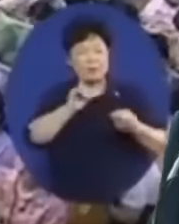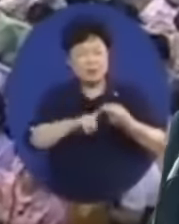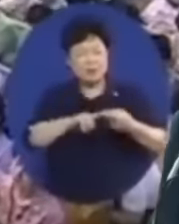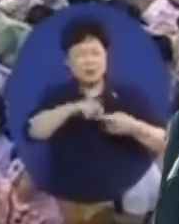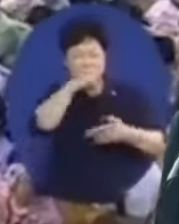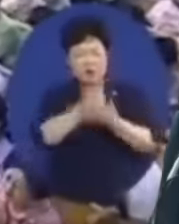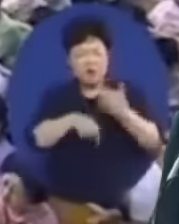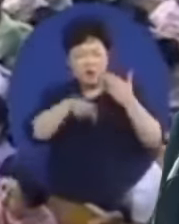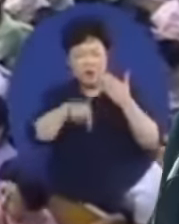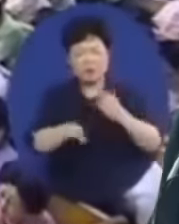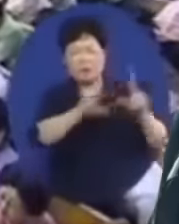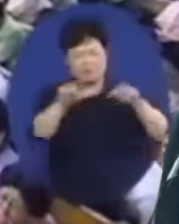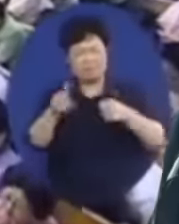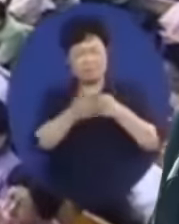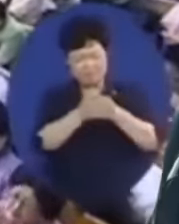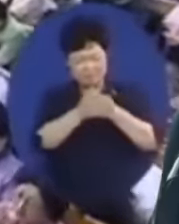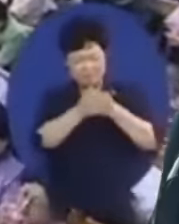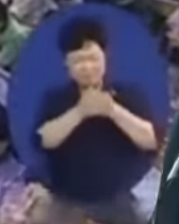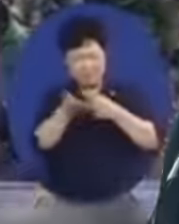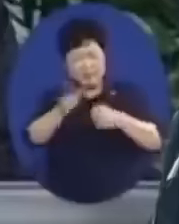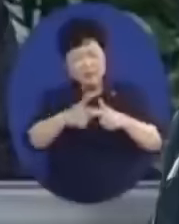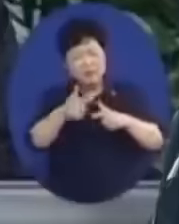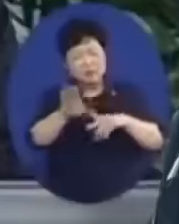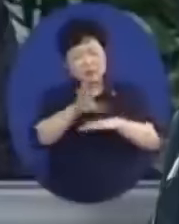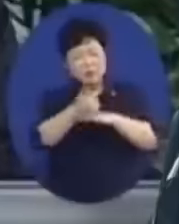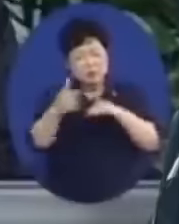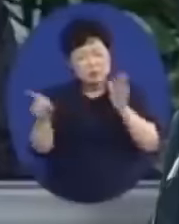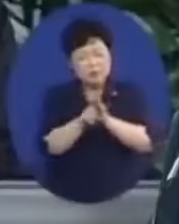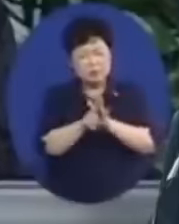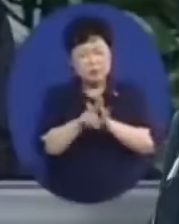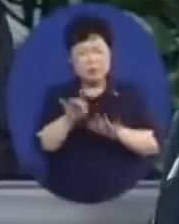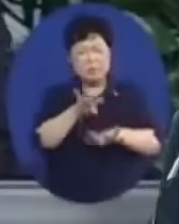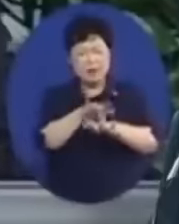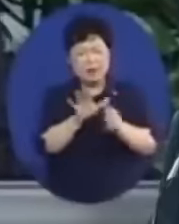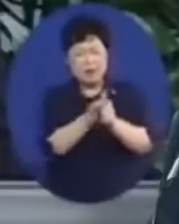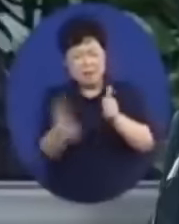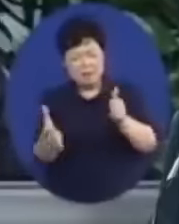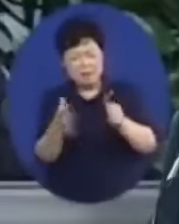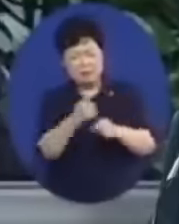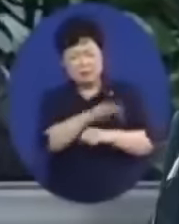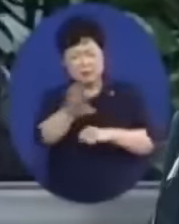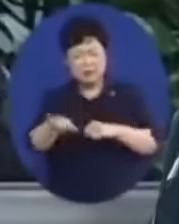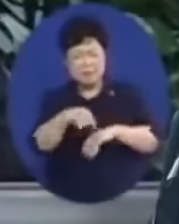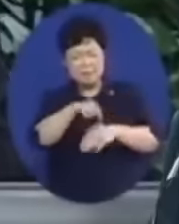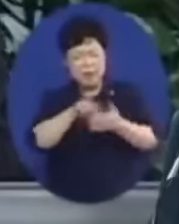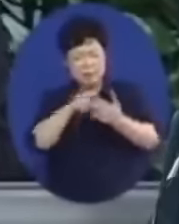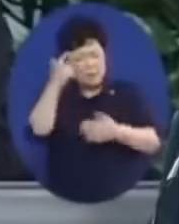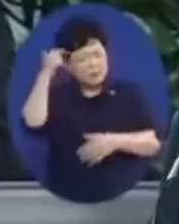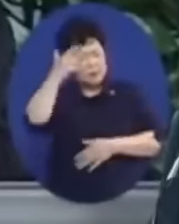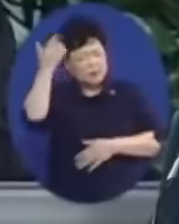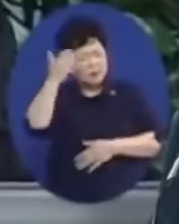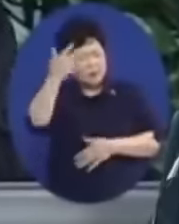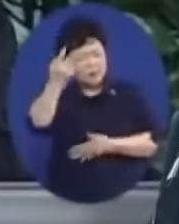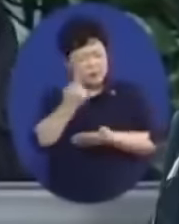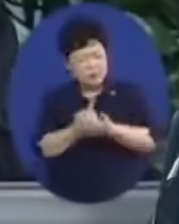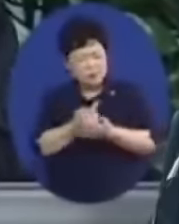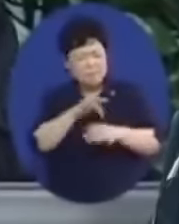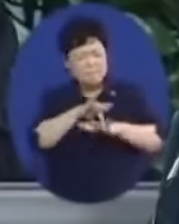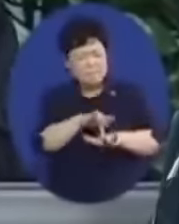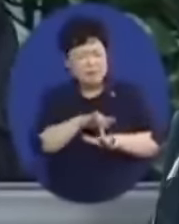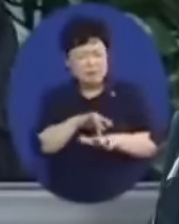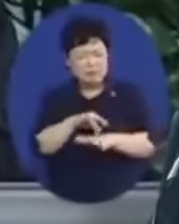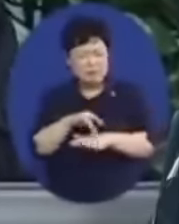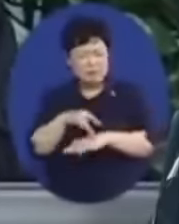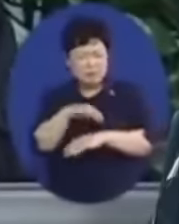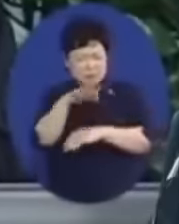살기 때문입니다. 예수 그리스도를 믿고 마귀에서 해방되어 우리 마음이 성년이 되었을 때부터 시작해서 마귀는